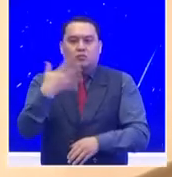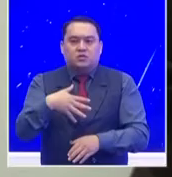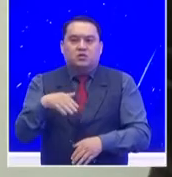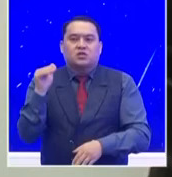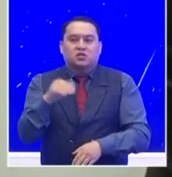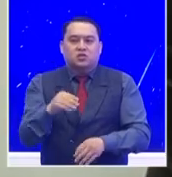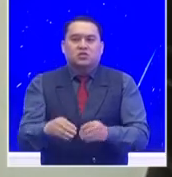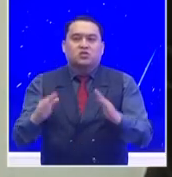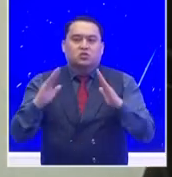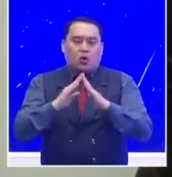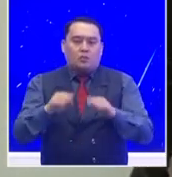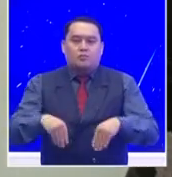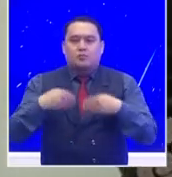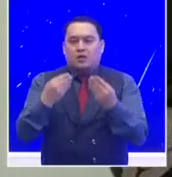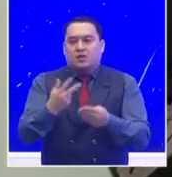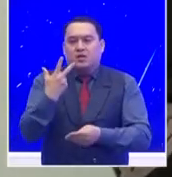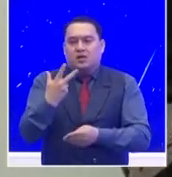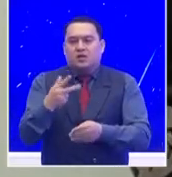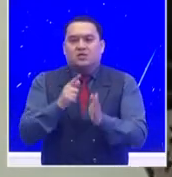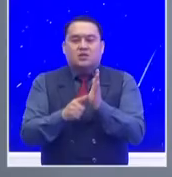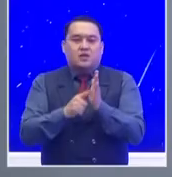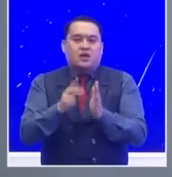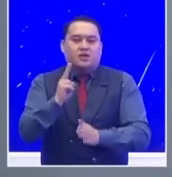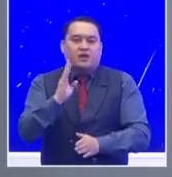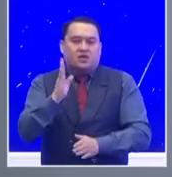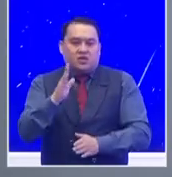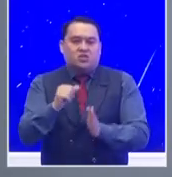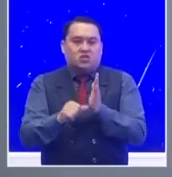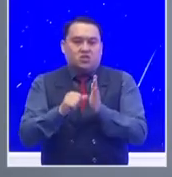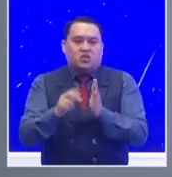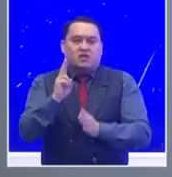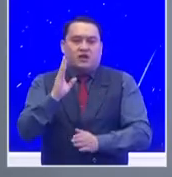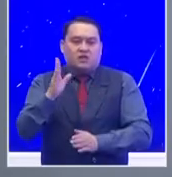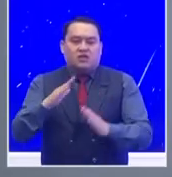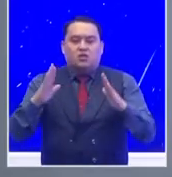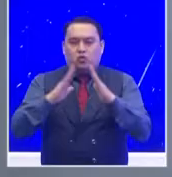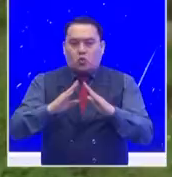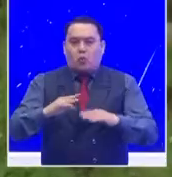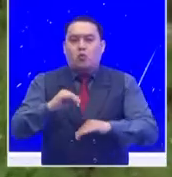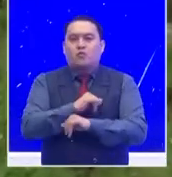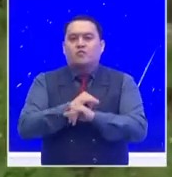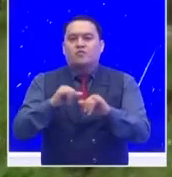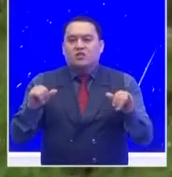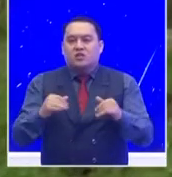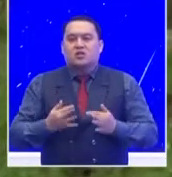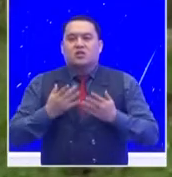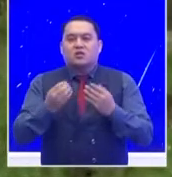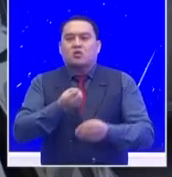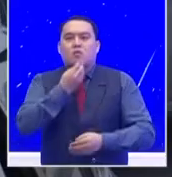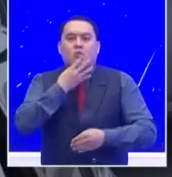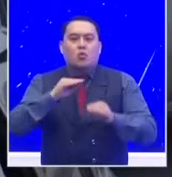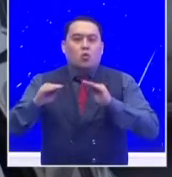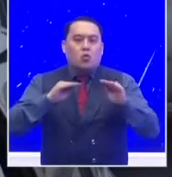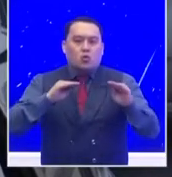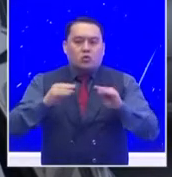тысяч квадратных метров. Это 3 72-квартирных и 1 60-квартирный дом. Однако растущие микрорайоны требуют благоустройства.